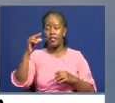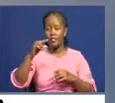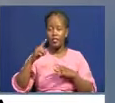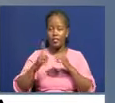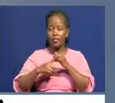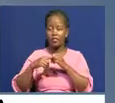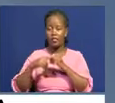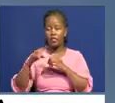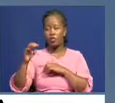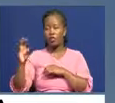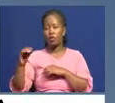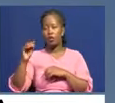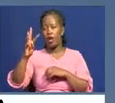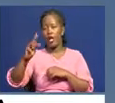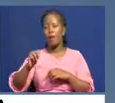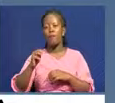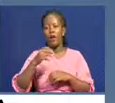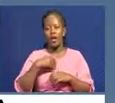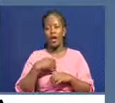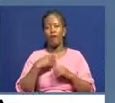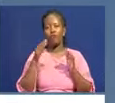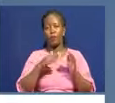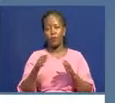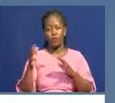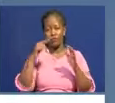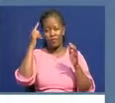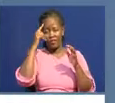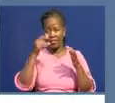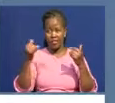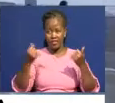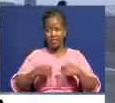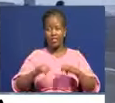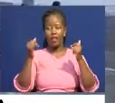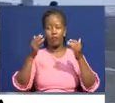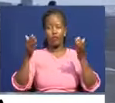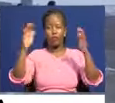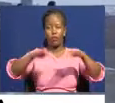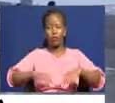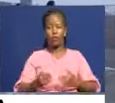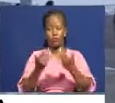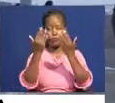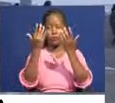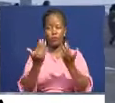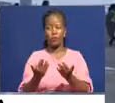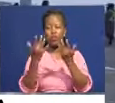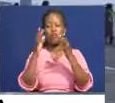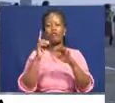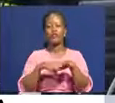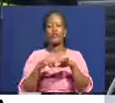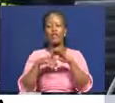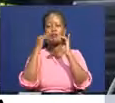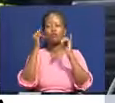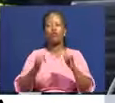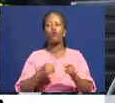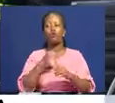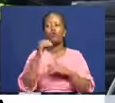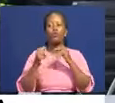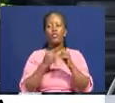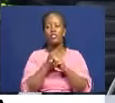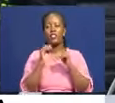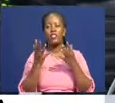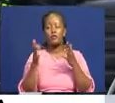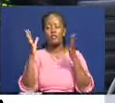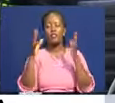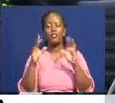AG-600M imepata fursa ya kufanya majaribio kuzima moto wakati wa likizo ya mwaka mpya wa Kichina, hatua muhimu katika kupata cheti cha kutoa